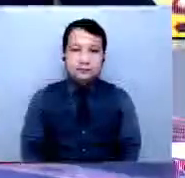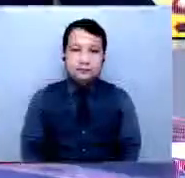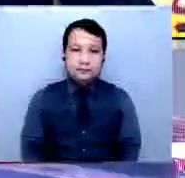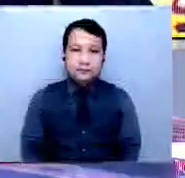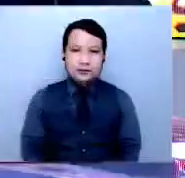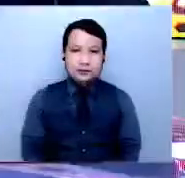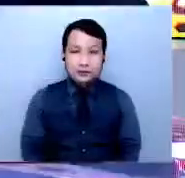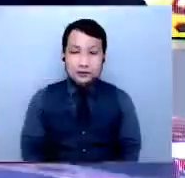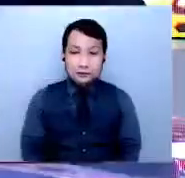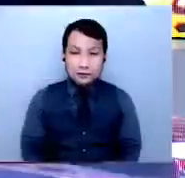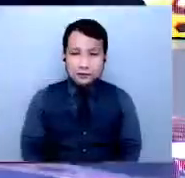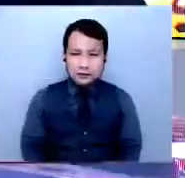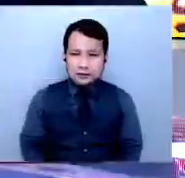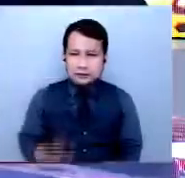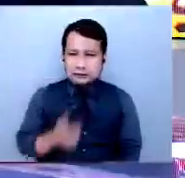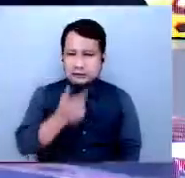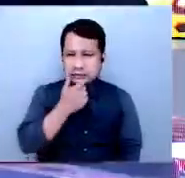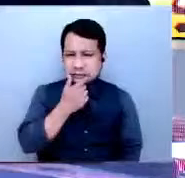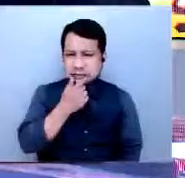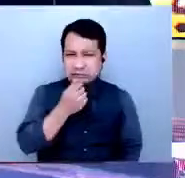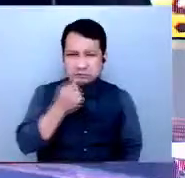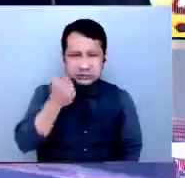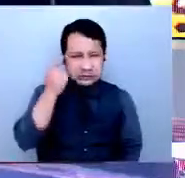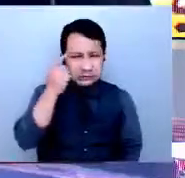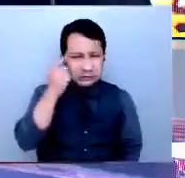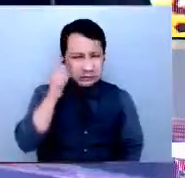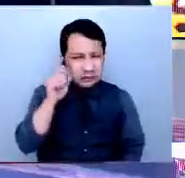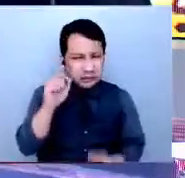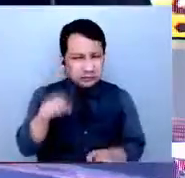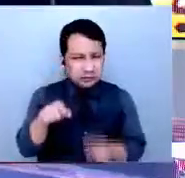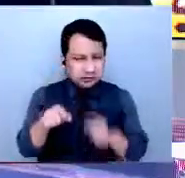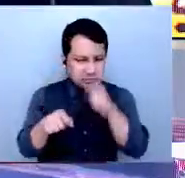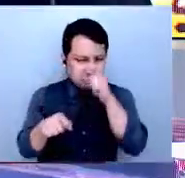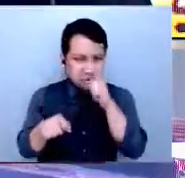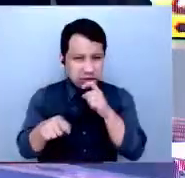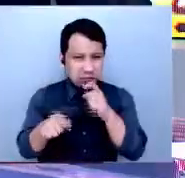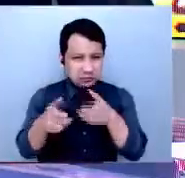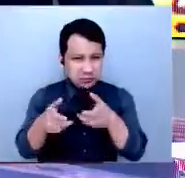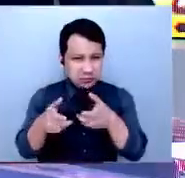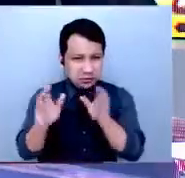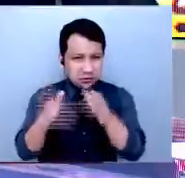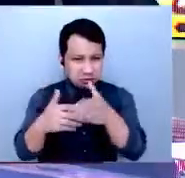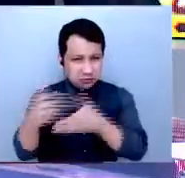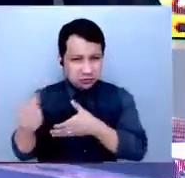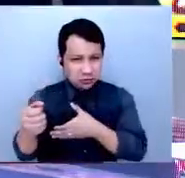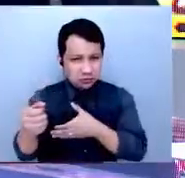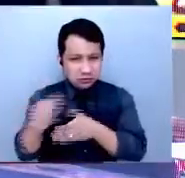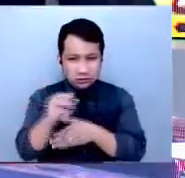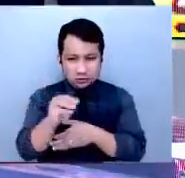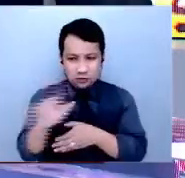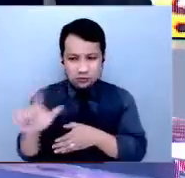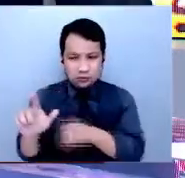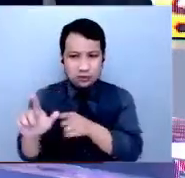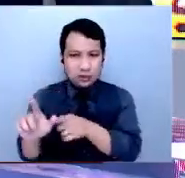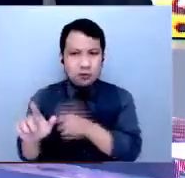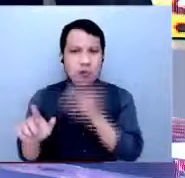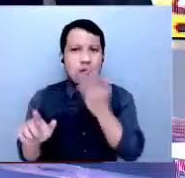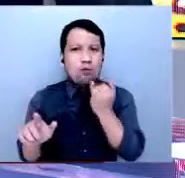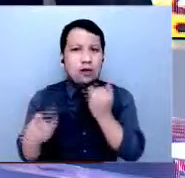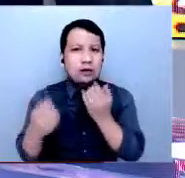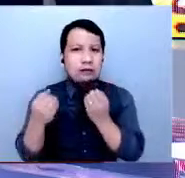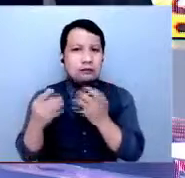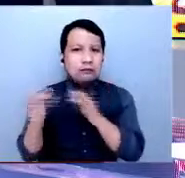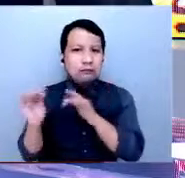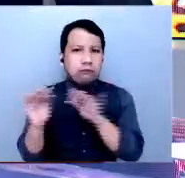Pinag-aaralan na ng Metro Manila Council kung dapat bang baguhin ang age restrictions sa mga batang pinapayagan na sa mga mall. Dumarami na lang kasi ang mga